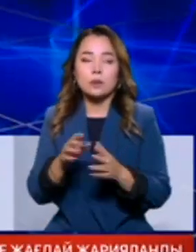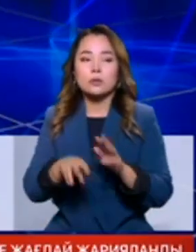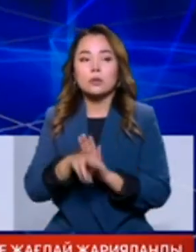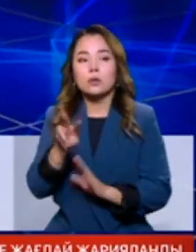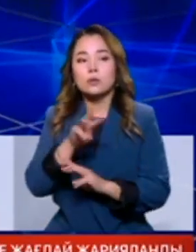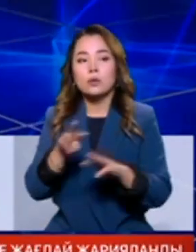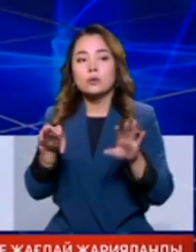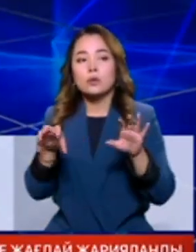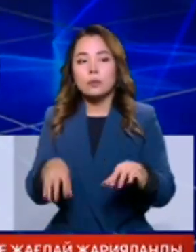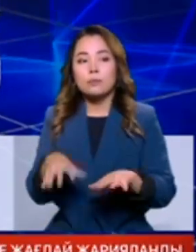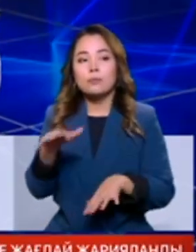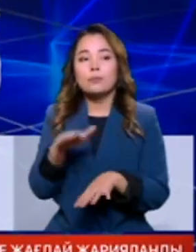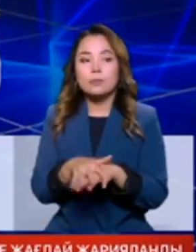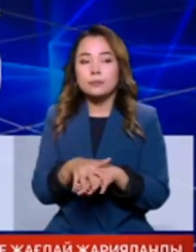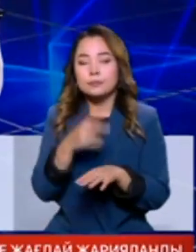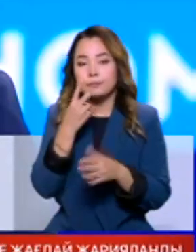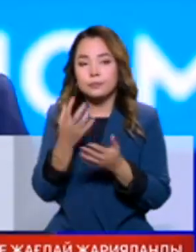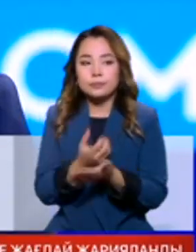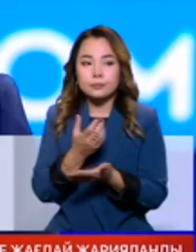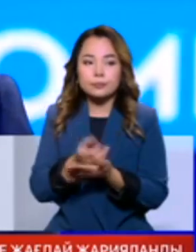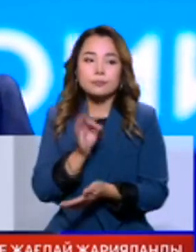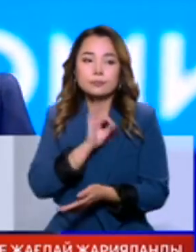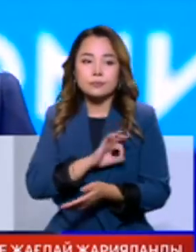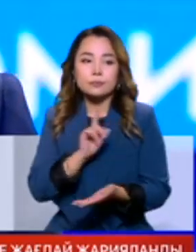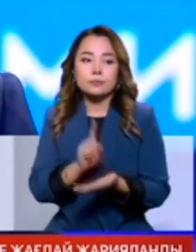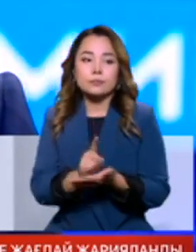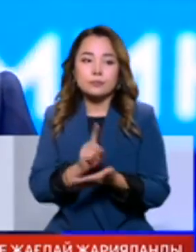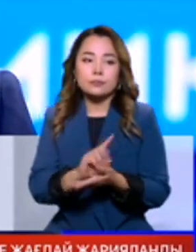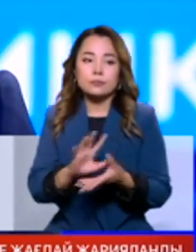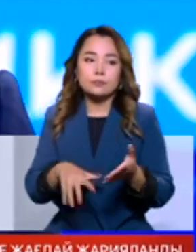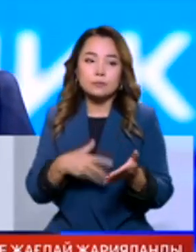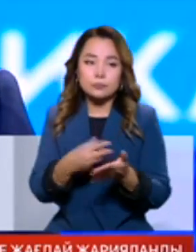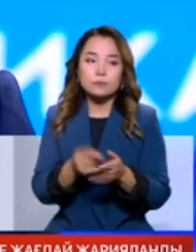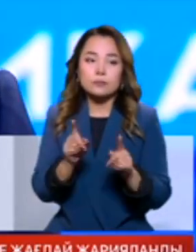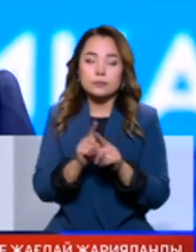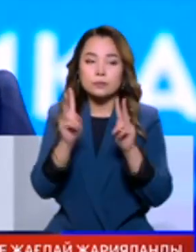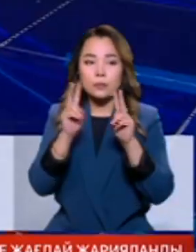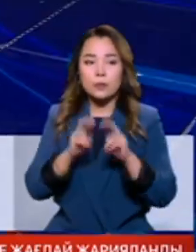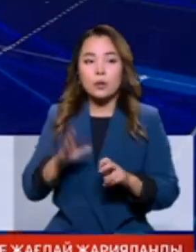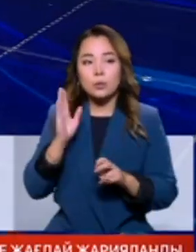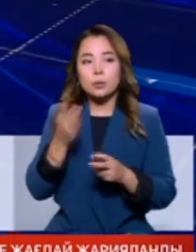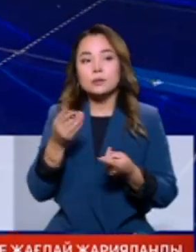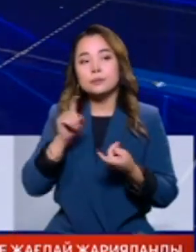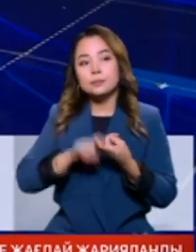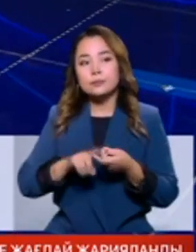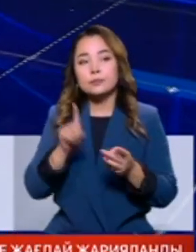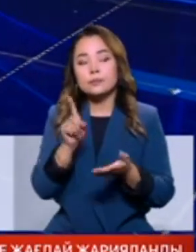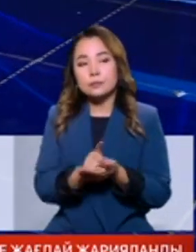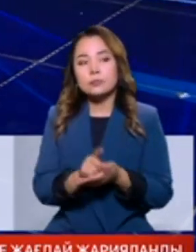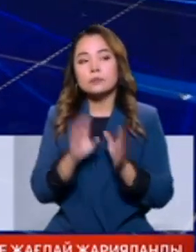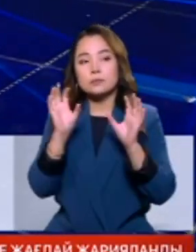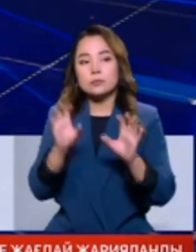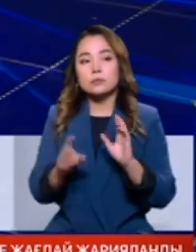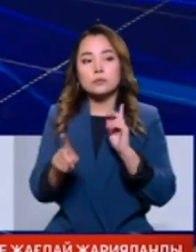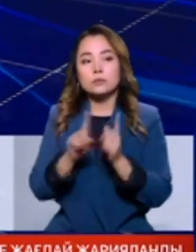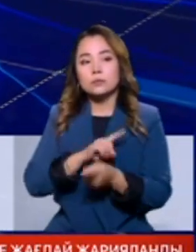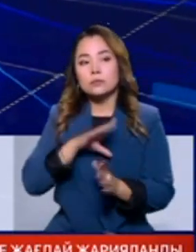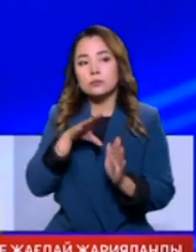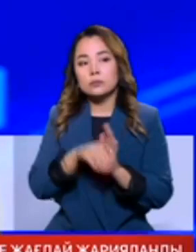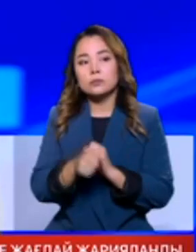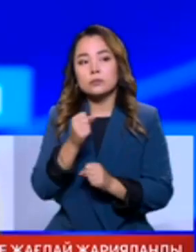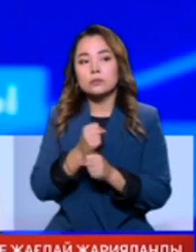төрағасы енді банктерге тауып жатқан пайдасына салық салу мәселесі қарастырылады деді. Осыған сәйкес тиісті заңдарға өзгерістер